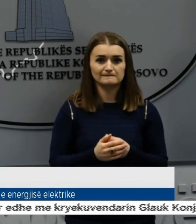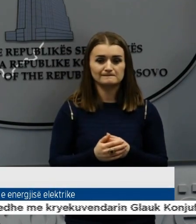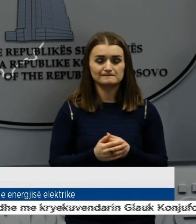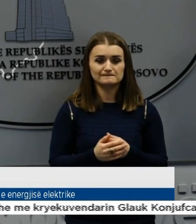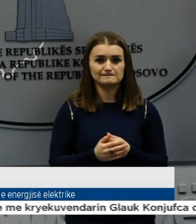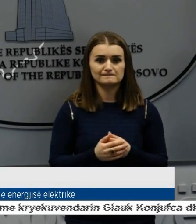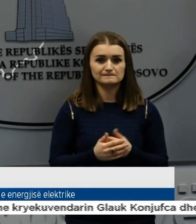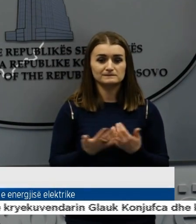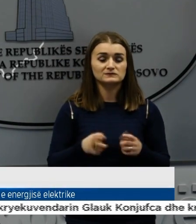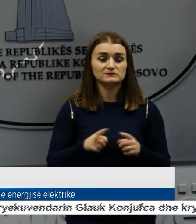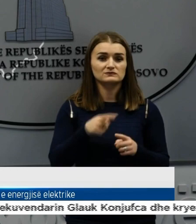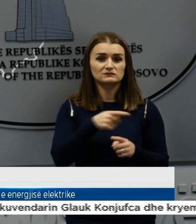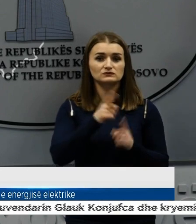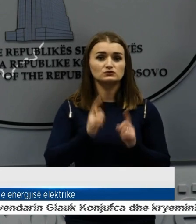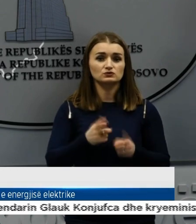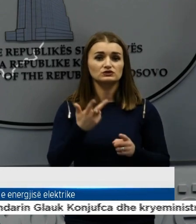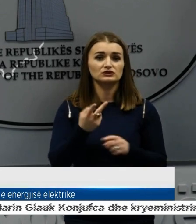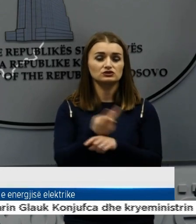tri shtete rreth